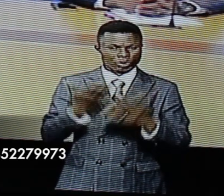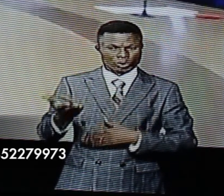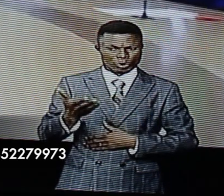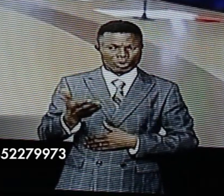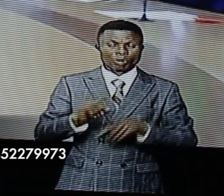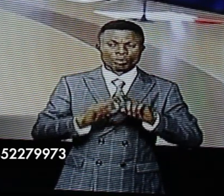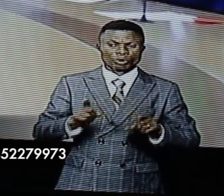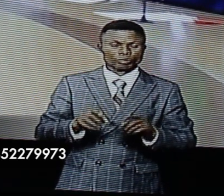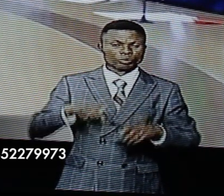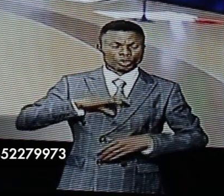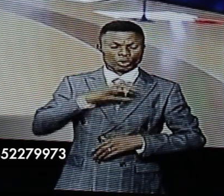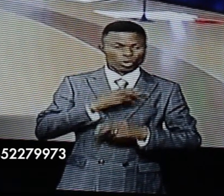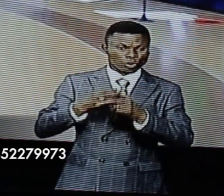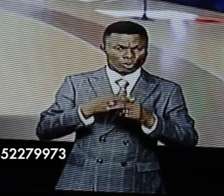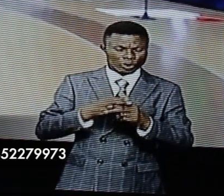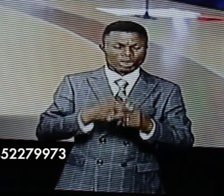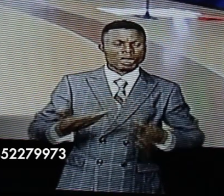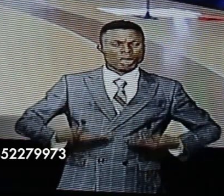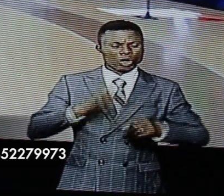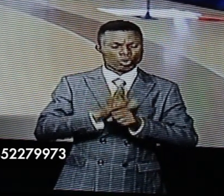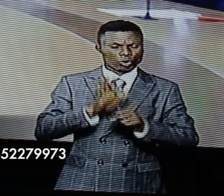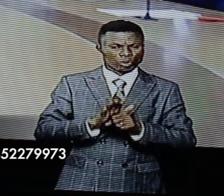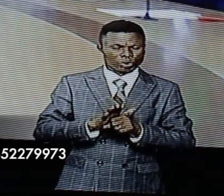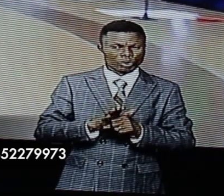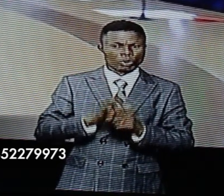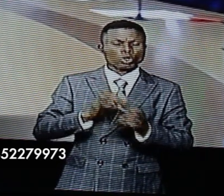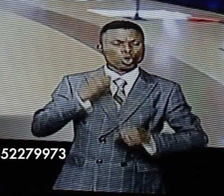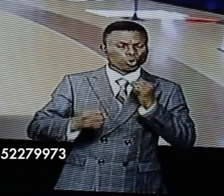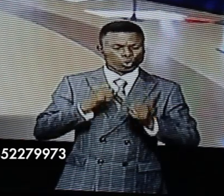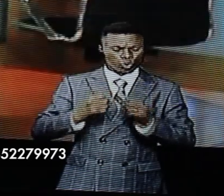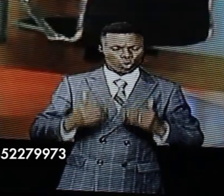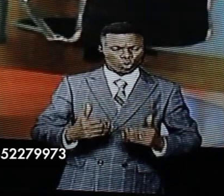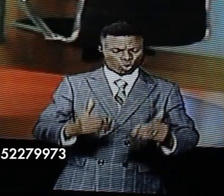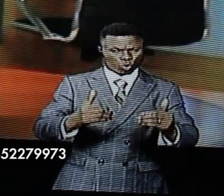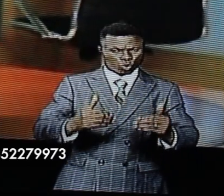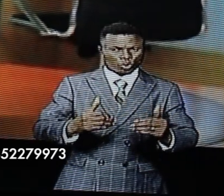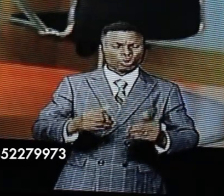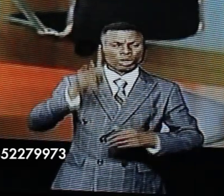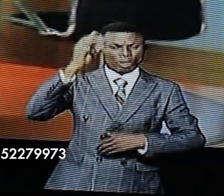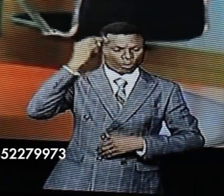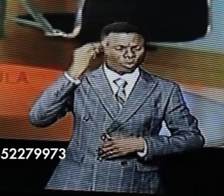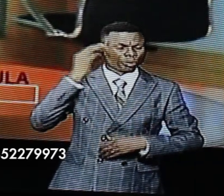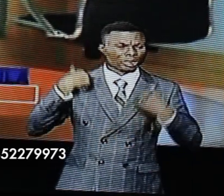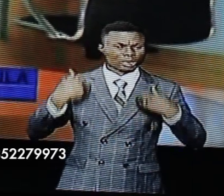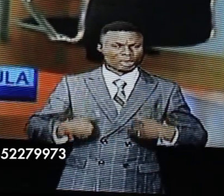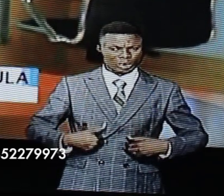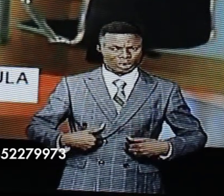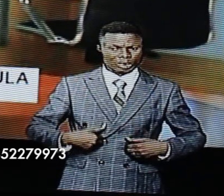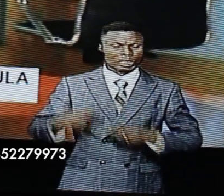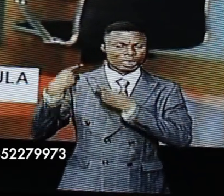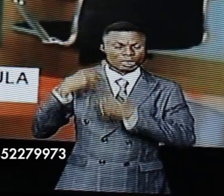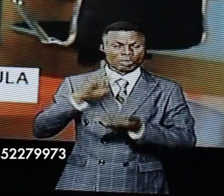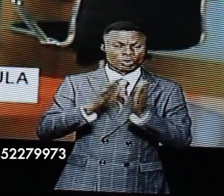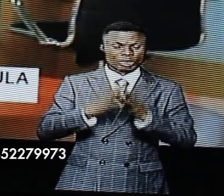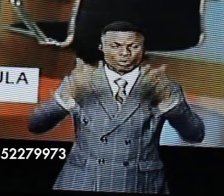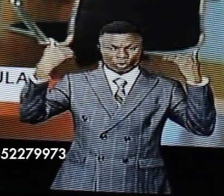sa part, le comité de suivi a applaudi de deux mains les prouesses qu'elle est enregistrée le numéro 1 de la santé des Congolais depuis son